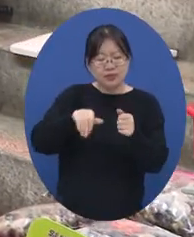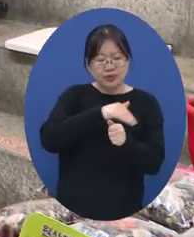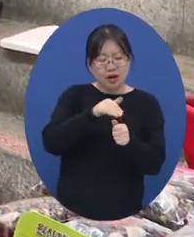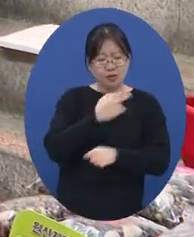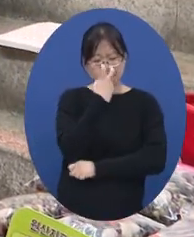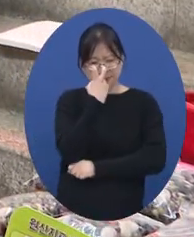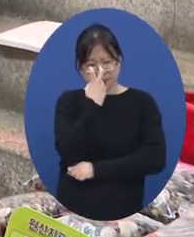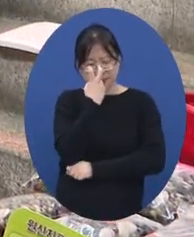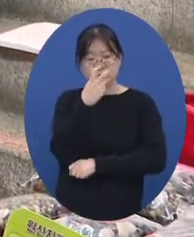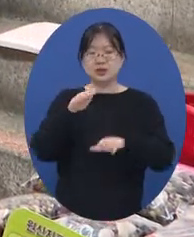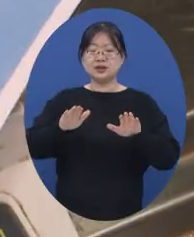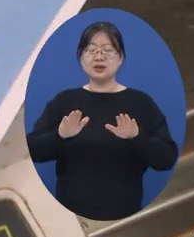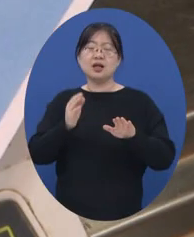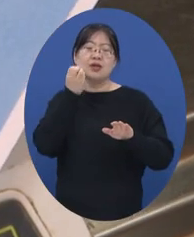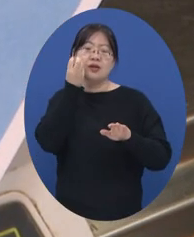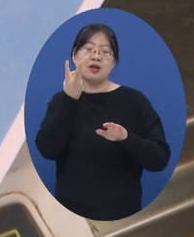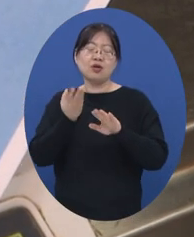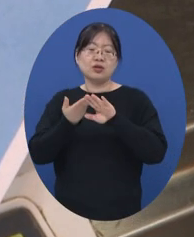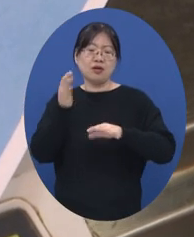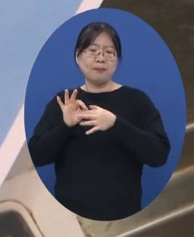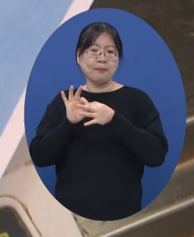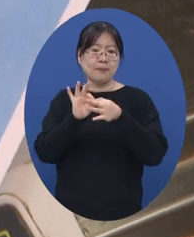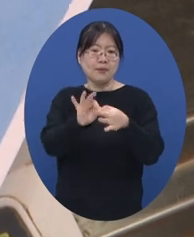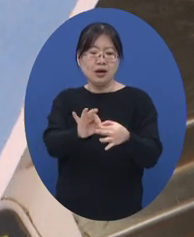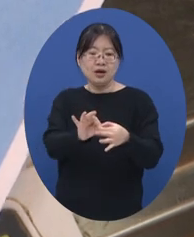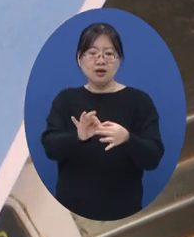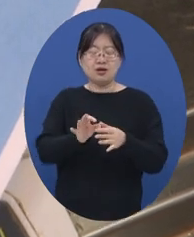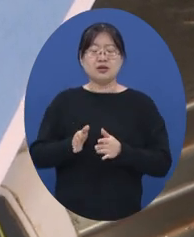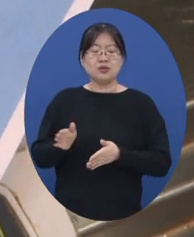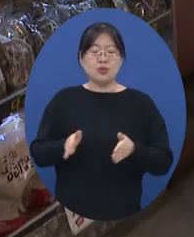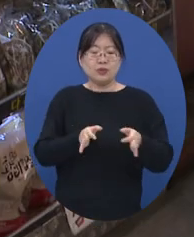등을 모니터링해 현 사태가 3개월 이상 지속될 경우